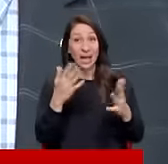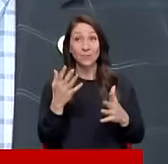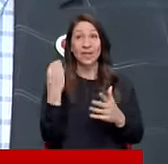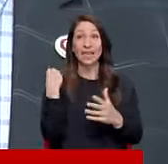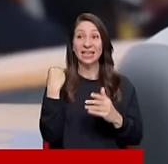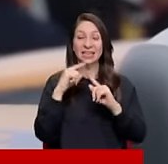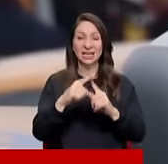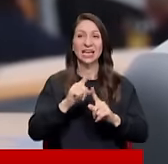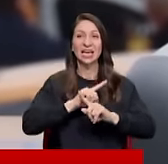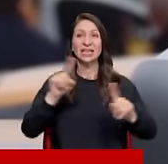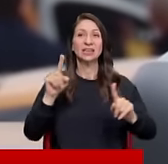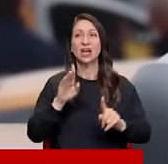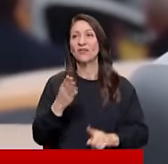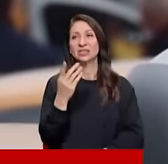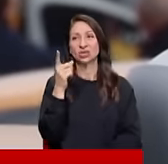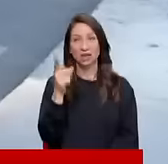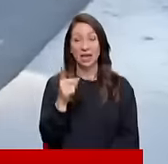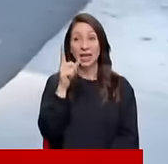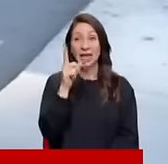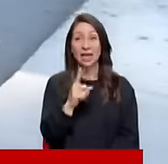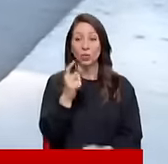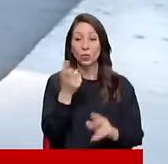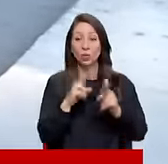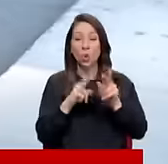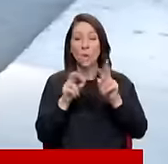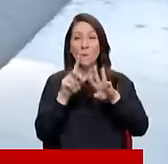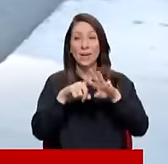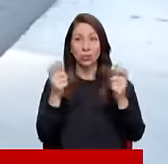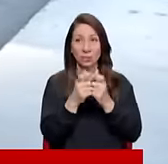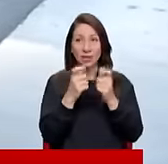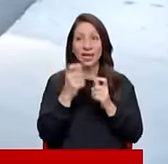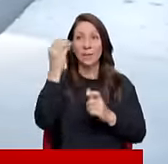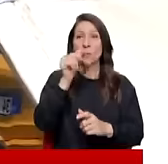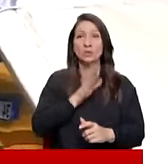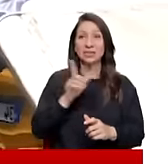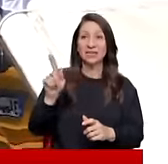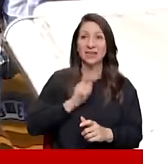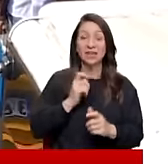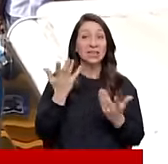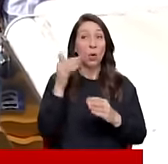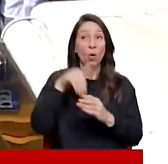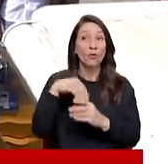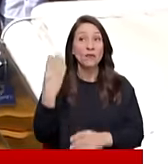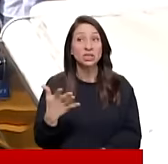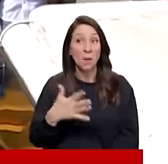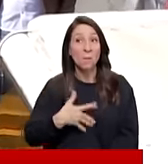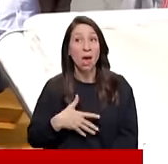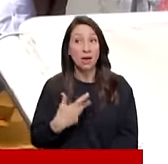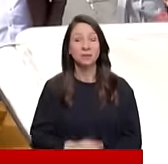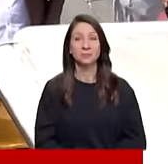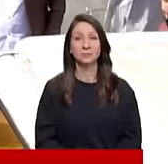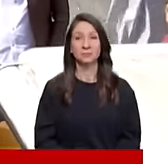yeni taksilere itirazından vazgeçti. İlk UKOME toplantısında İmamoğlu'nun teklifine ne yönde oy kullanacak merak